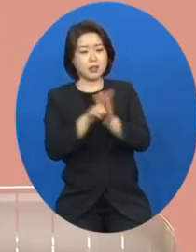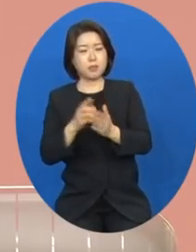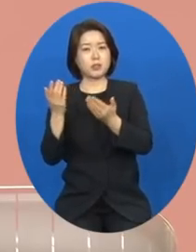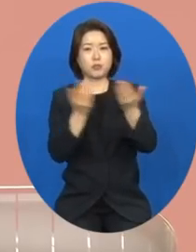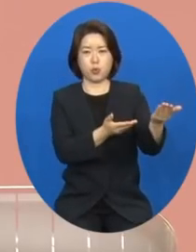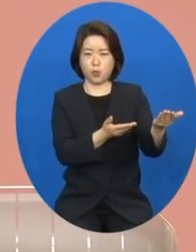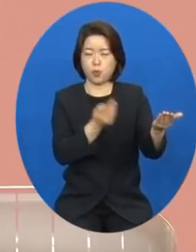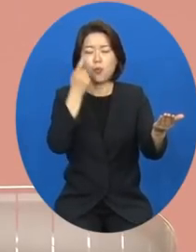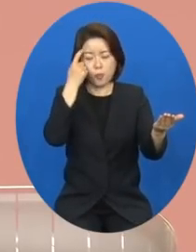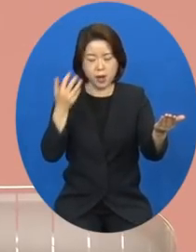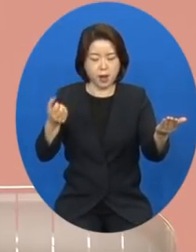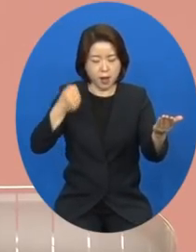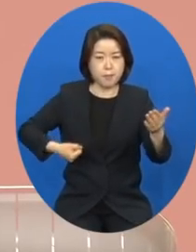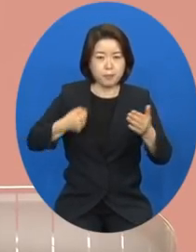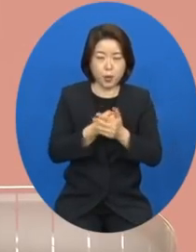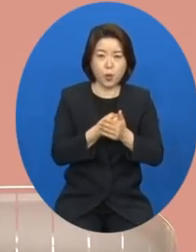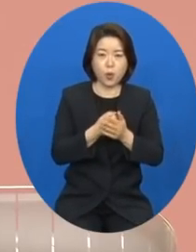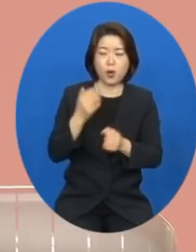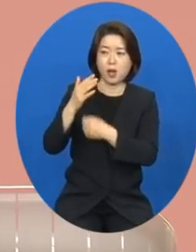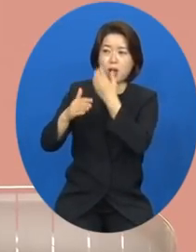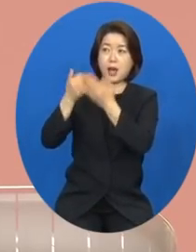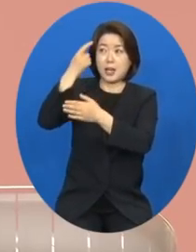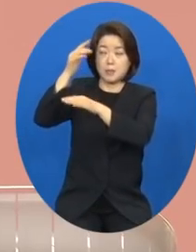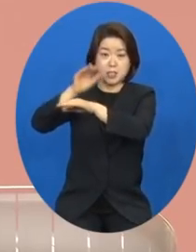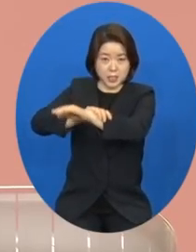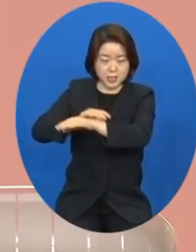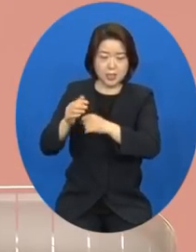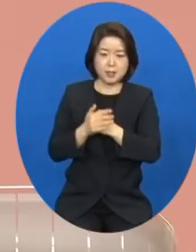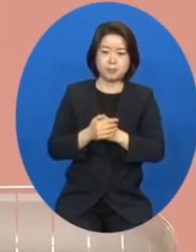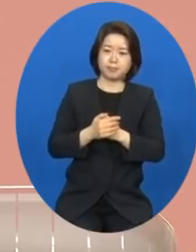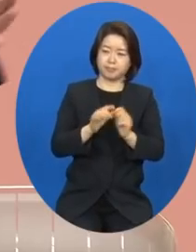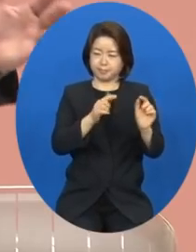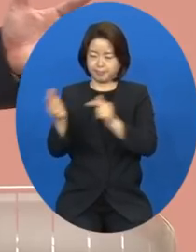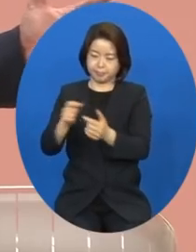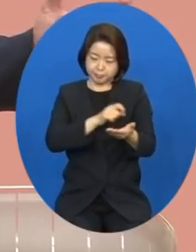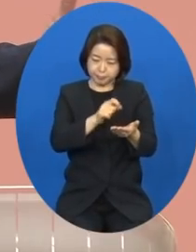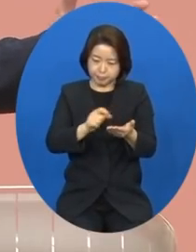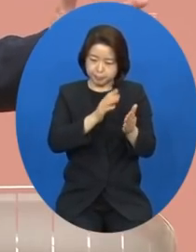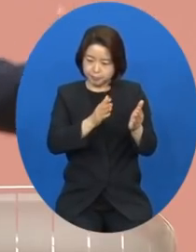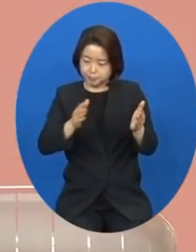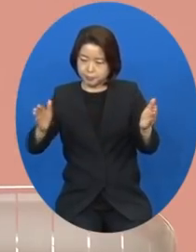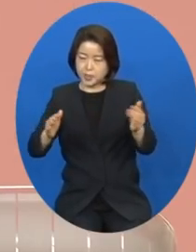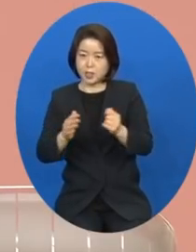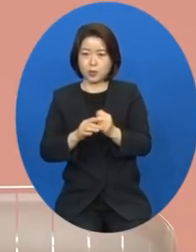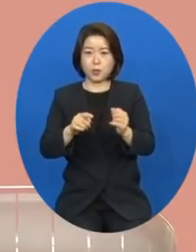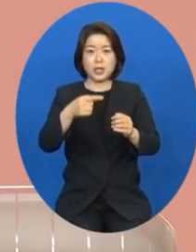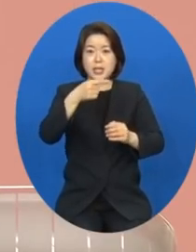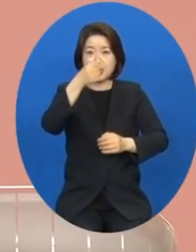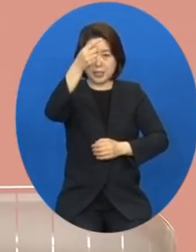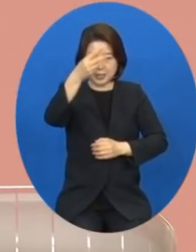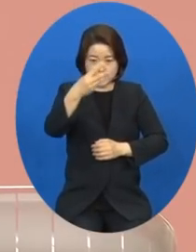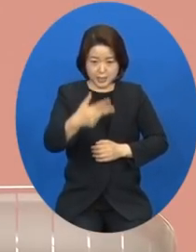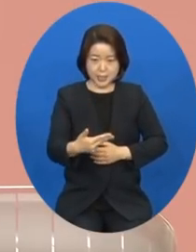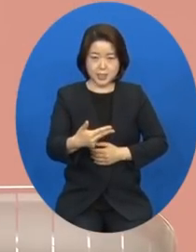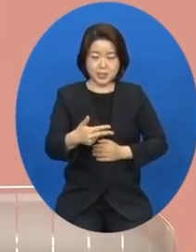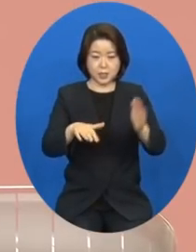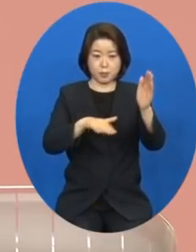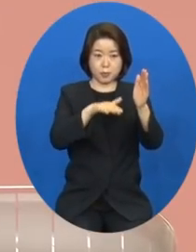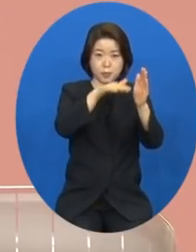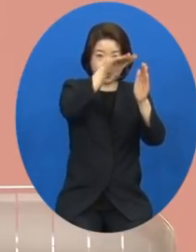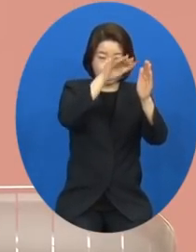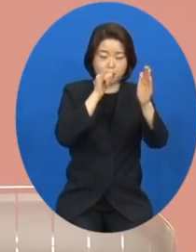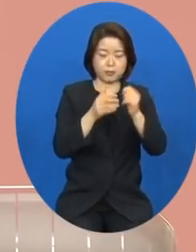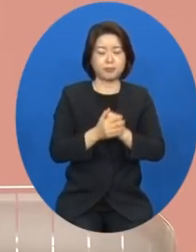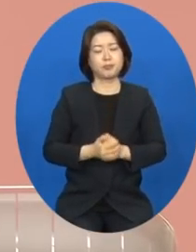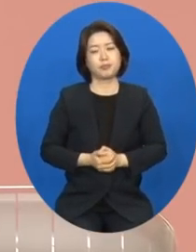해가지고 하나님이 주신 지혜와 이런 것들을 다 정리해서 7단계로 정리를 했어요 뜻일 단계에서 1단계 2단계로